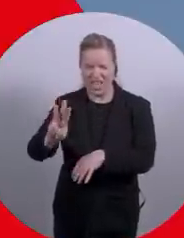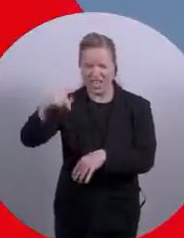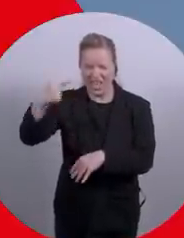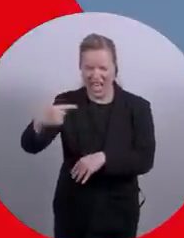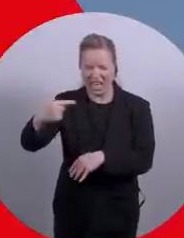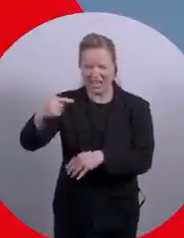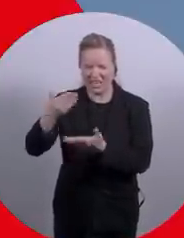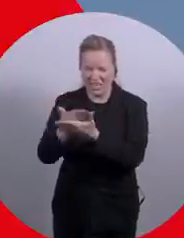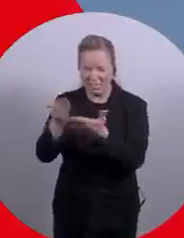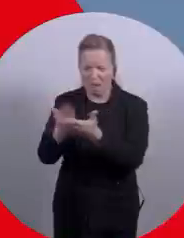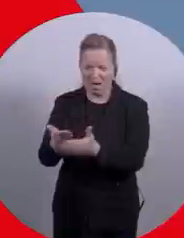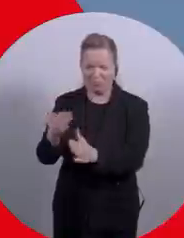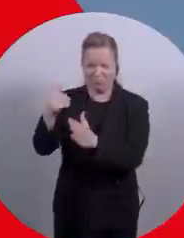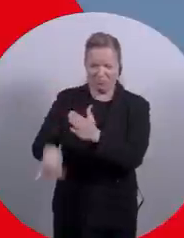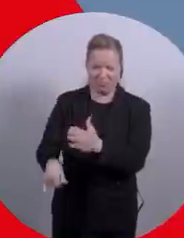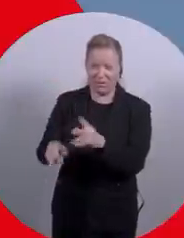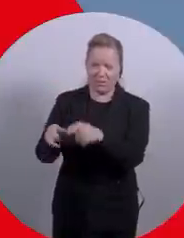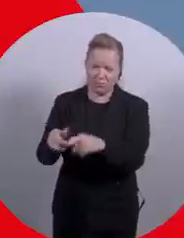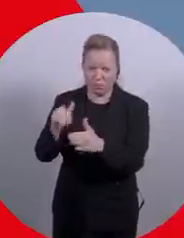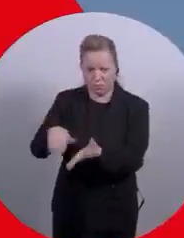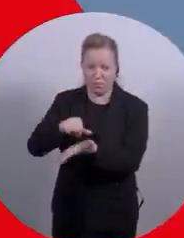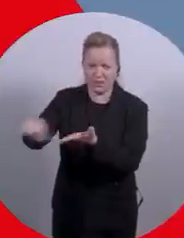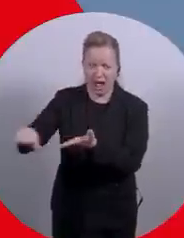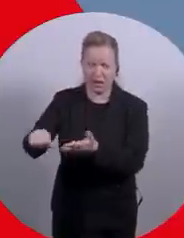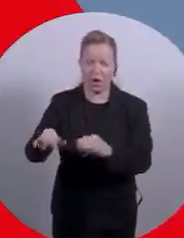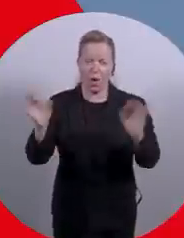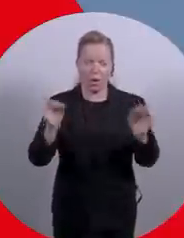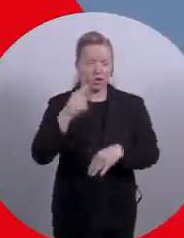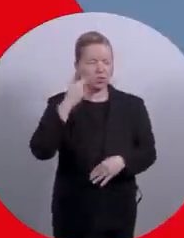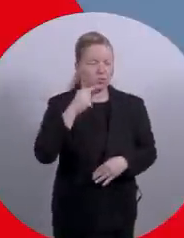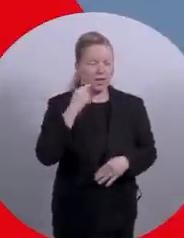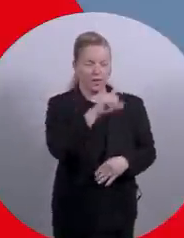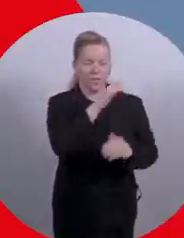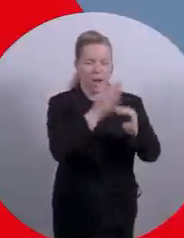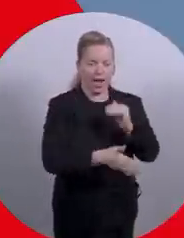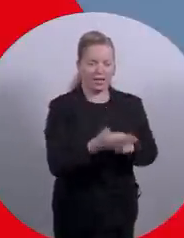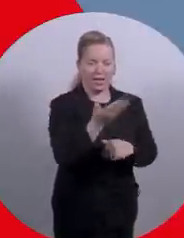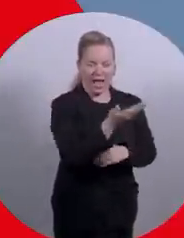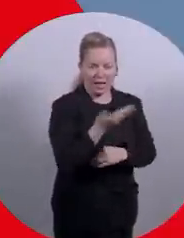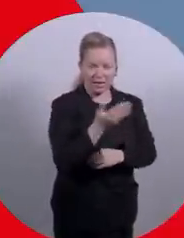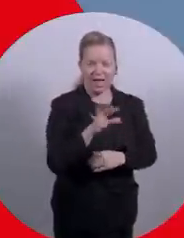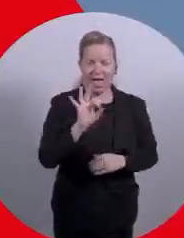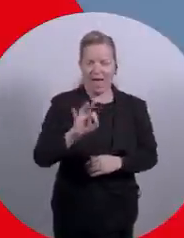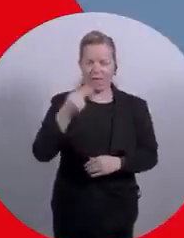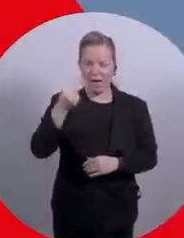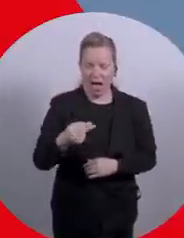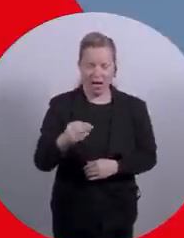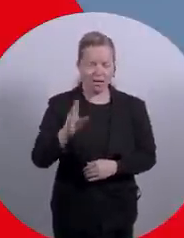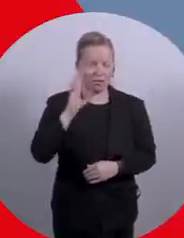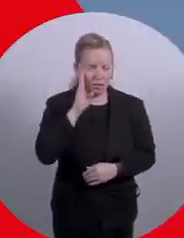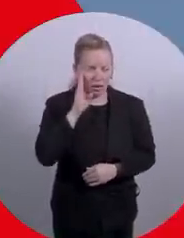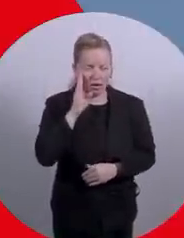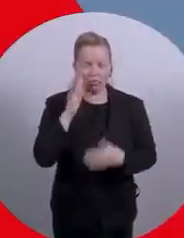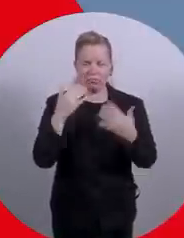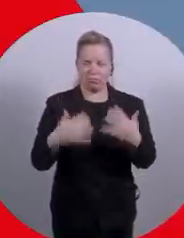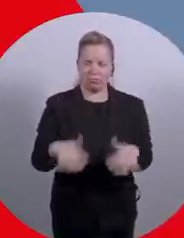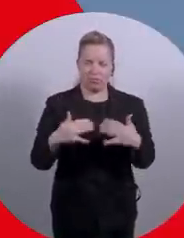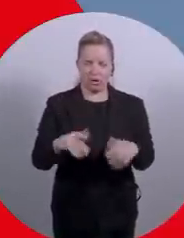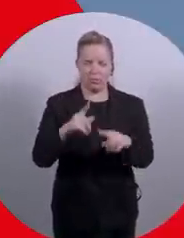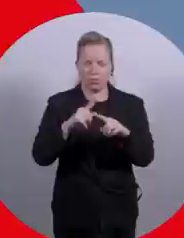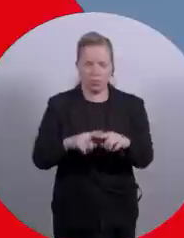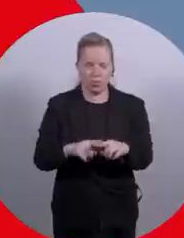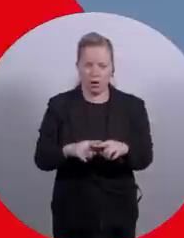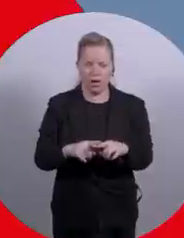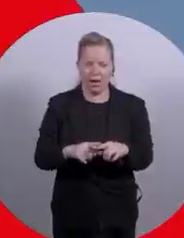oder der Student wir haben Wochenende kellnert und jetzt nach der FH auch noch für mehr fährt weil er sich sonst das Leben nicht mehr leisten kann